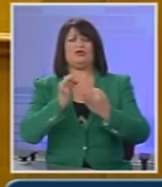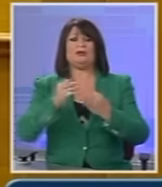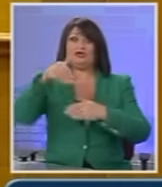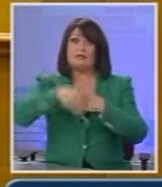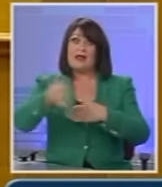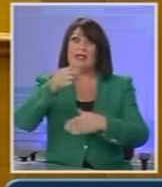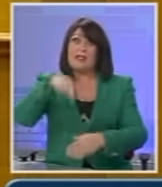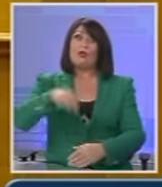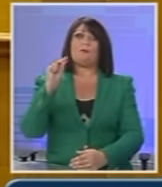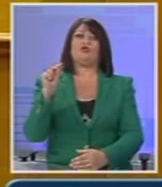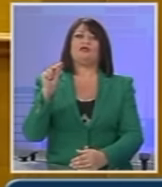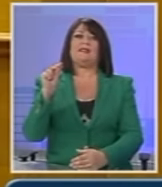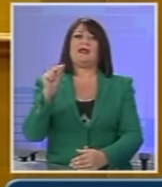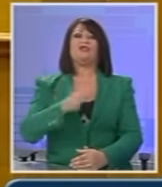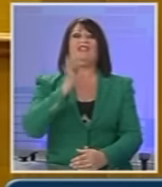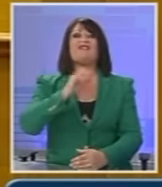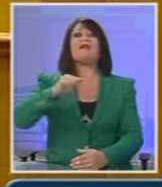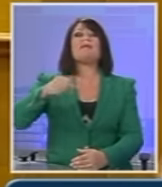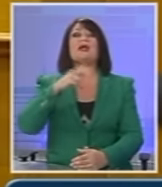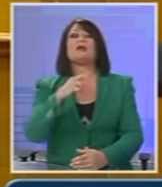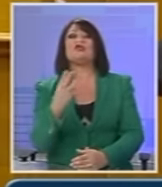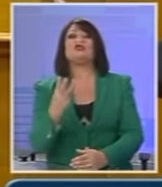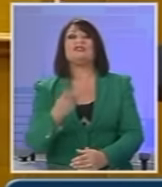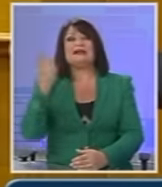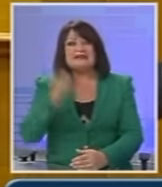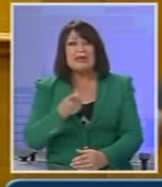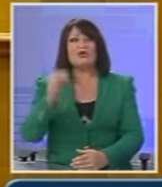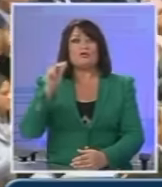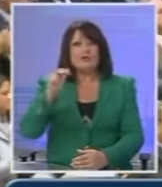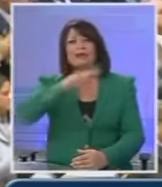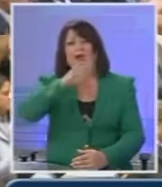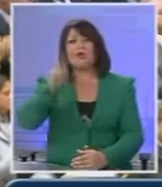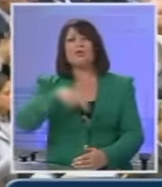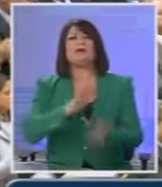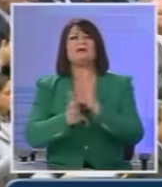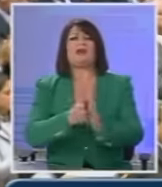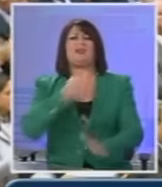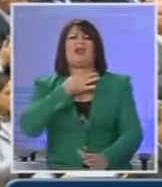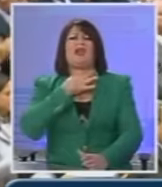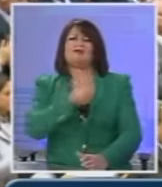Δεσμευτείτε εδώ και τώρα ότι το μέτρο αυτό δεν θα εφαρμοστεί. Απλό είναι. Δεν χρειάζεται να μας πείτε τίποτα άλλο.